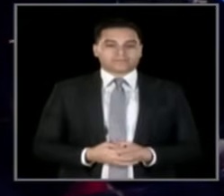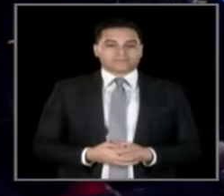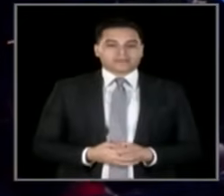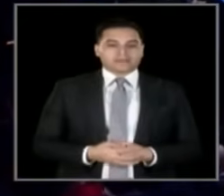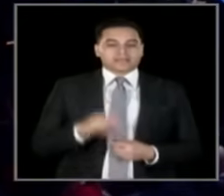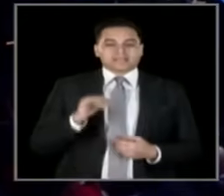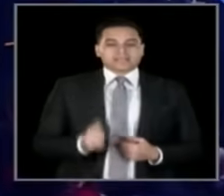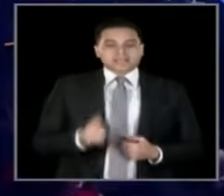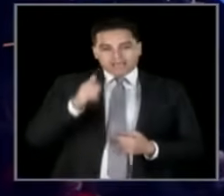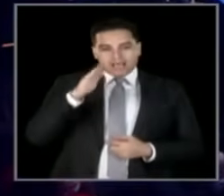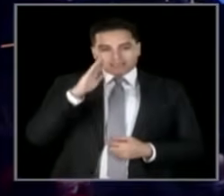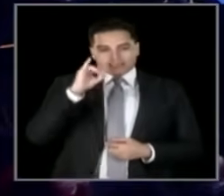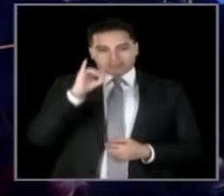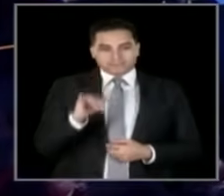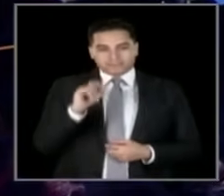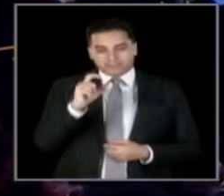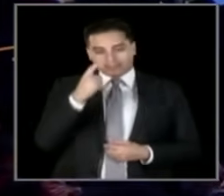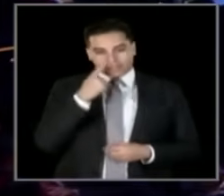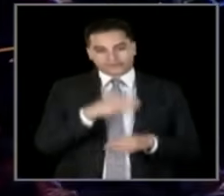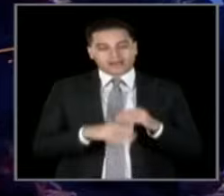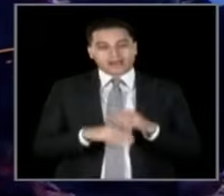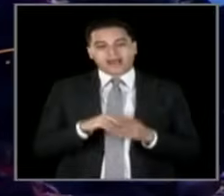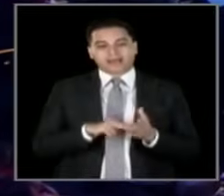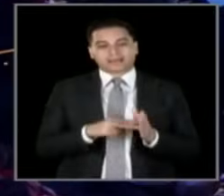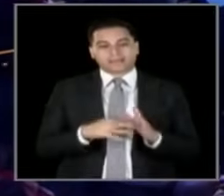هنشوف ياسمين هتعمل إيه.